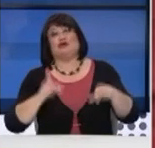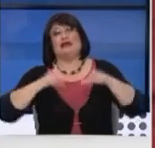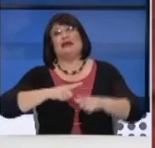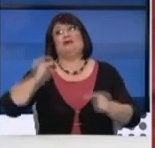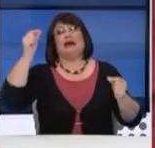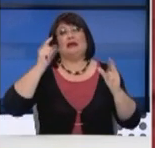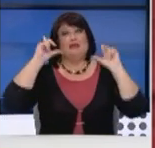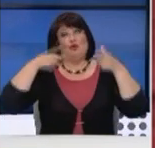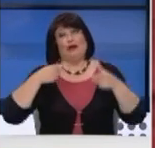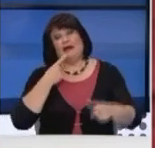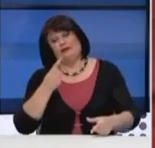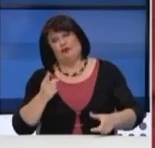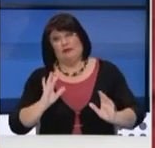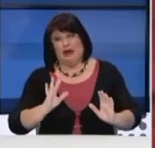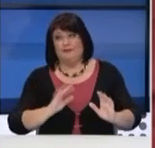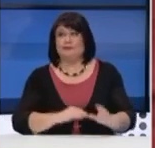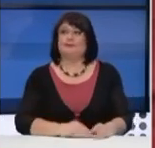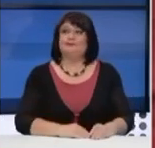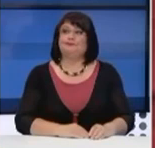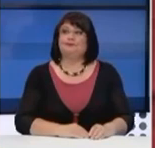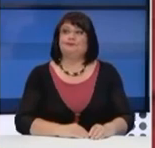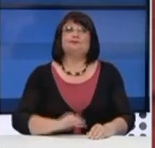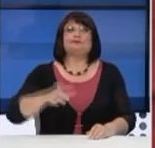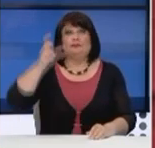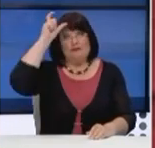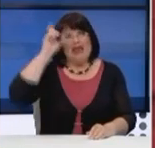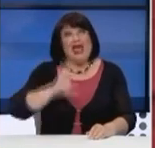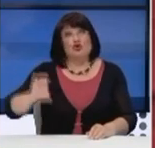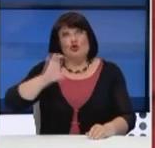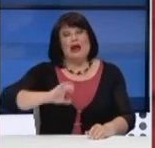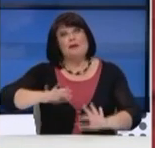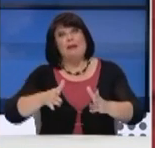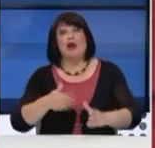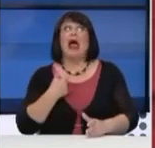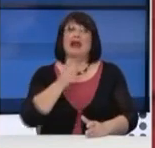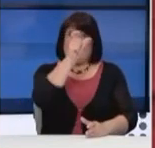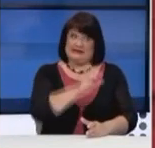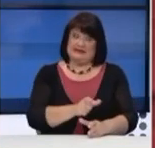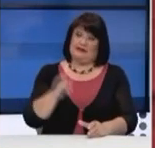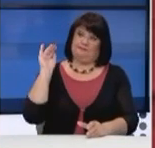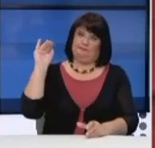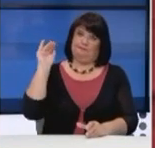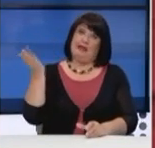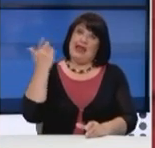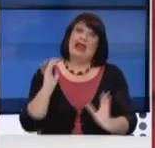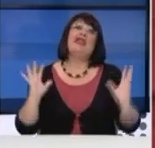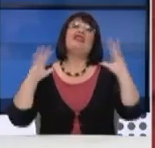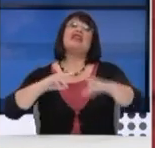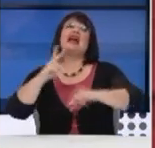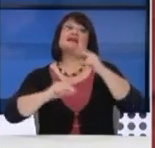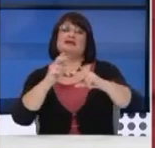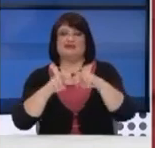Κυπριακή Δημοκρατία. Προφανώς ο κ. Ερντογάν μπορεί να πει, αν εσείς τον προσκαλέσετε, συγκαλέσετε τη